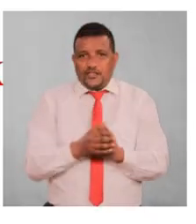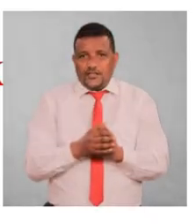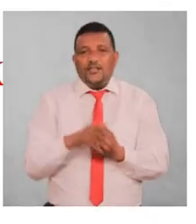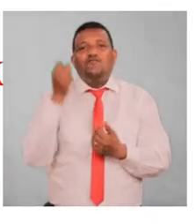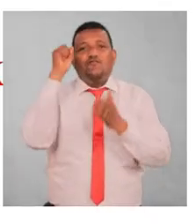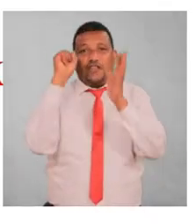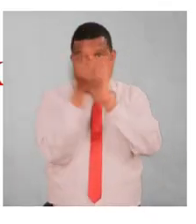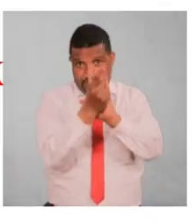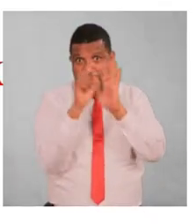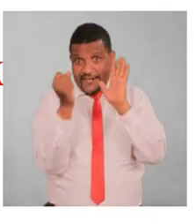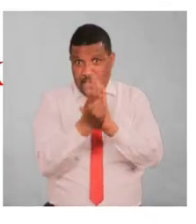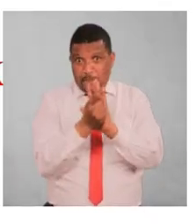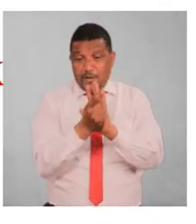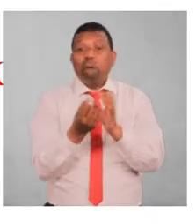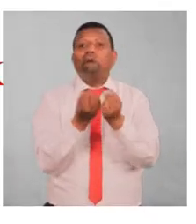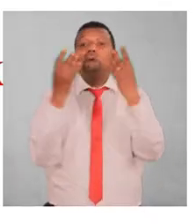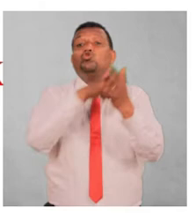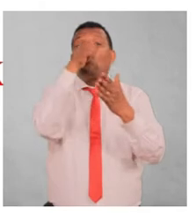एग्जांपल